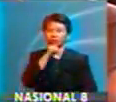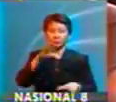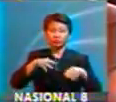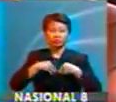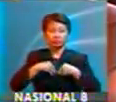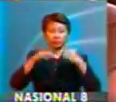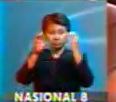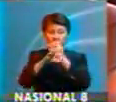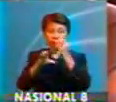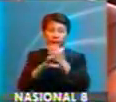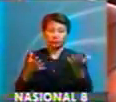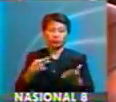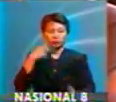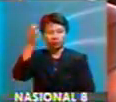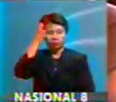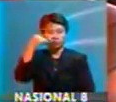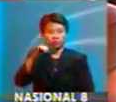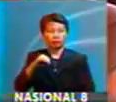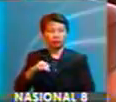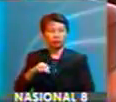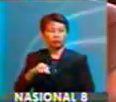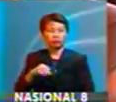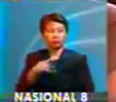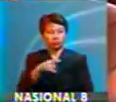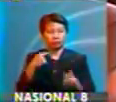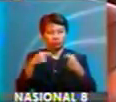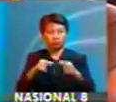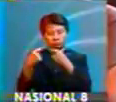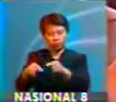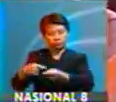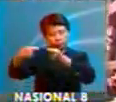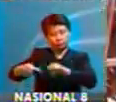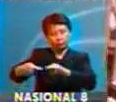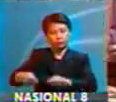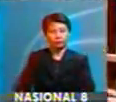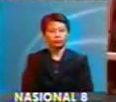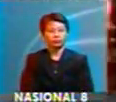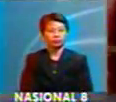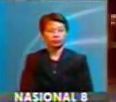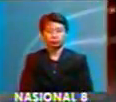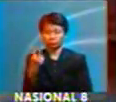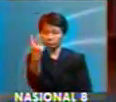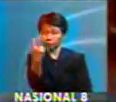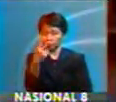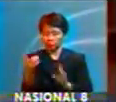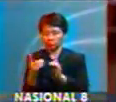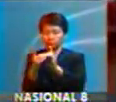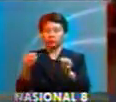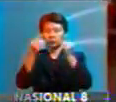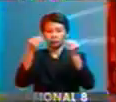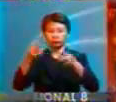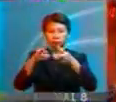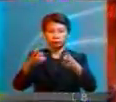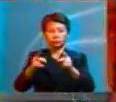bagi dan kami akan ambil benda ni bagai game by game insya-allah kedua-duanya ditemui ketika Majlis